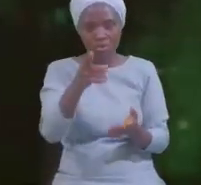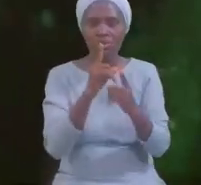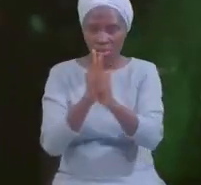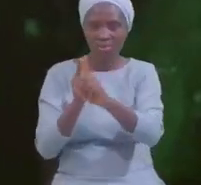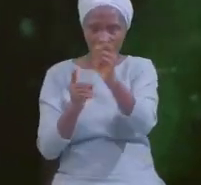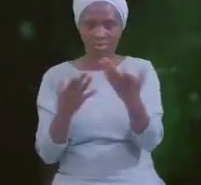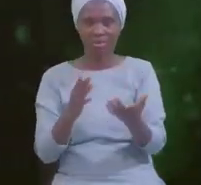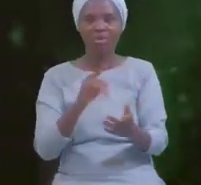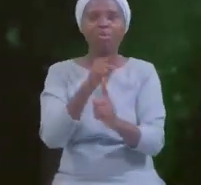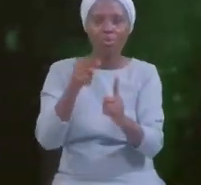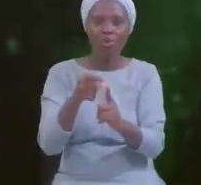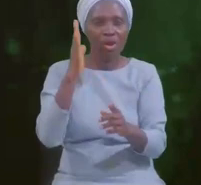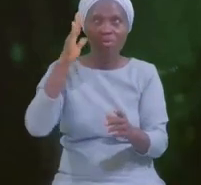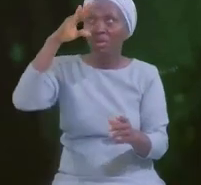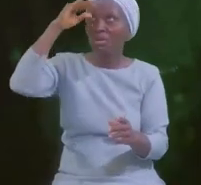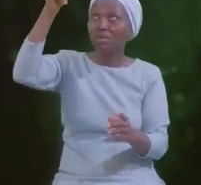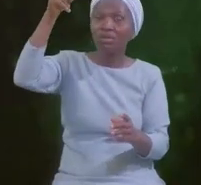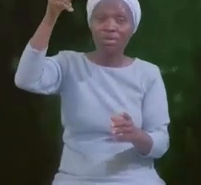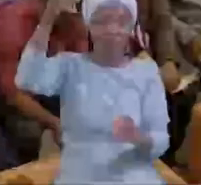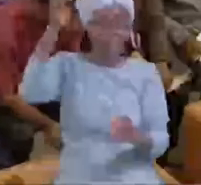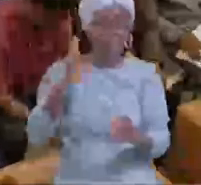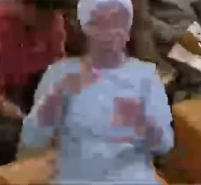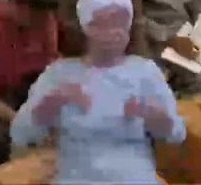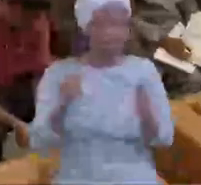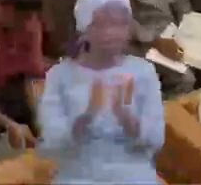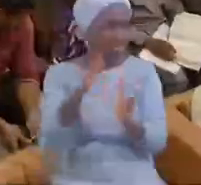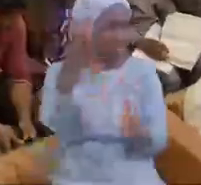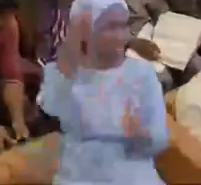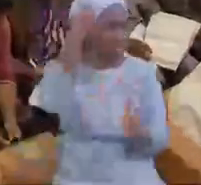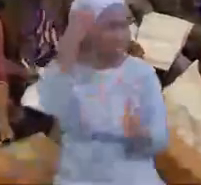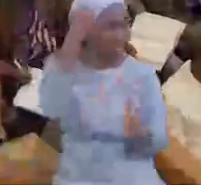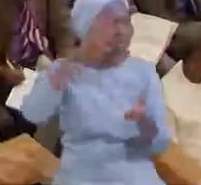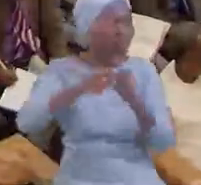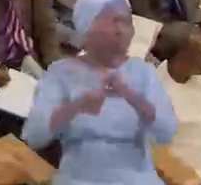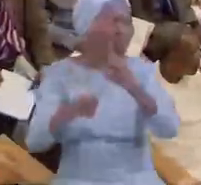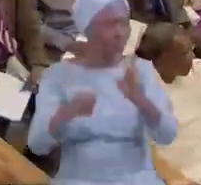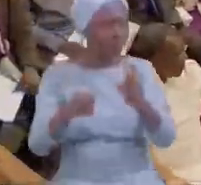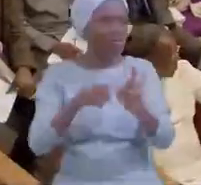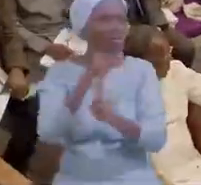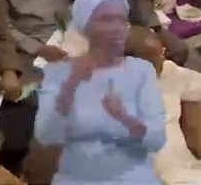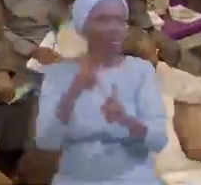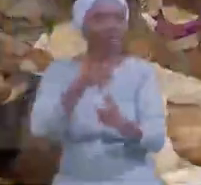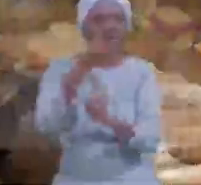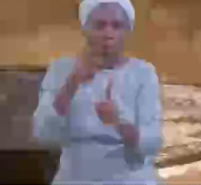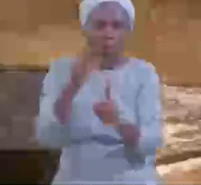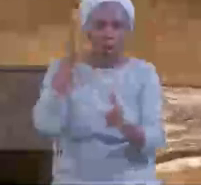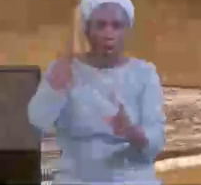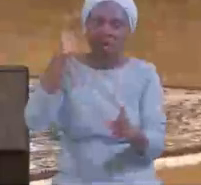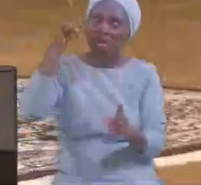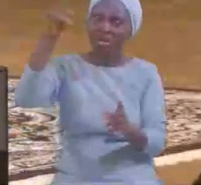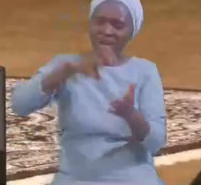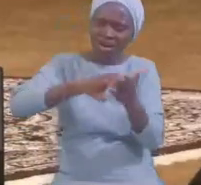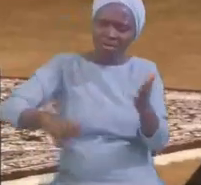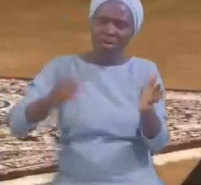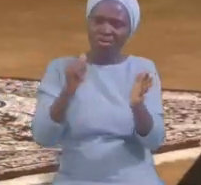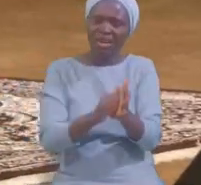va-t-il guérir ces problèmes mentaux? Quand va-t-il ôter ce défi de longue